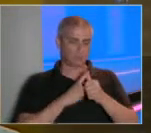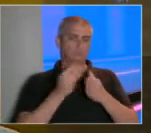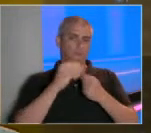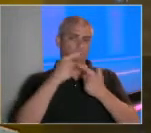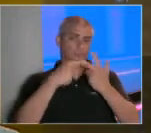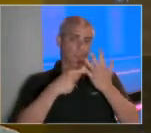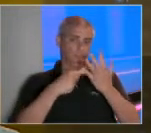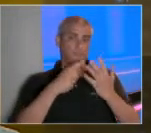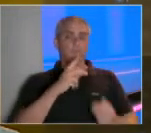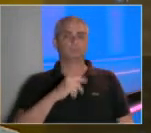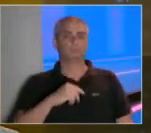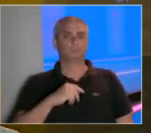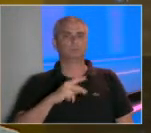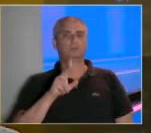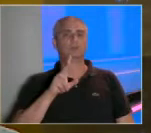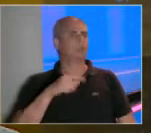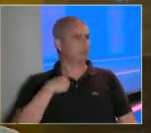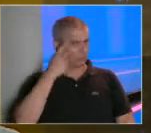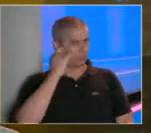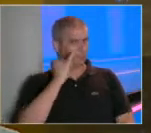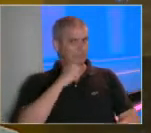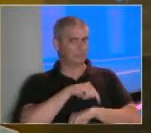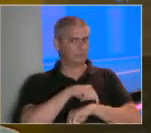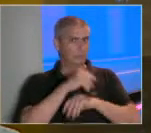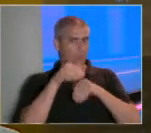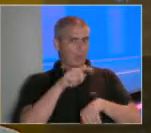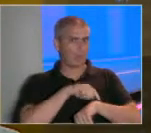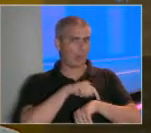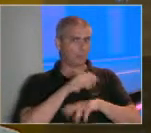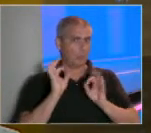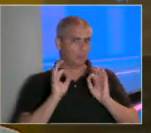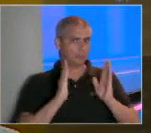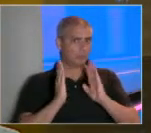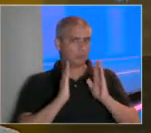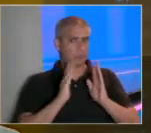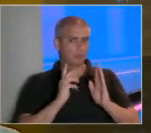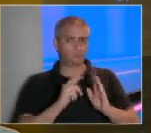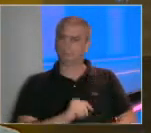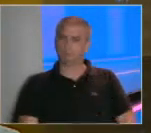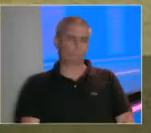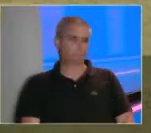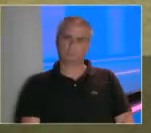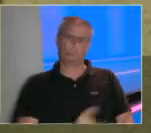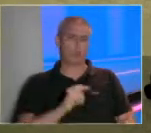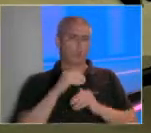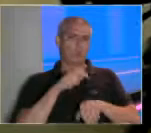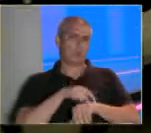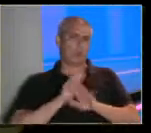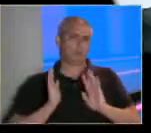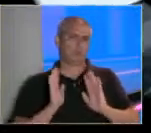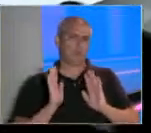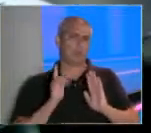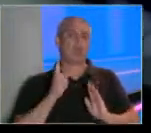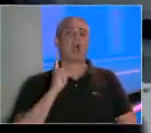וכן הלאה. שוב, כאזור אדום. אנחנו יודעים באיזה שעות, אם זה מוגבל לשעות מסוימות? אני לא חושב שזה מוגבל לשעות